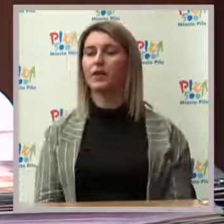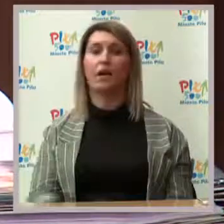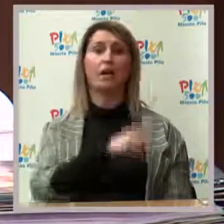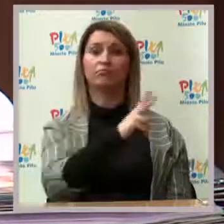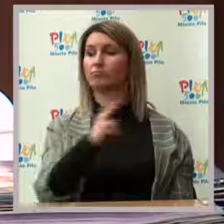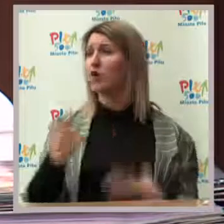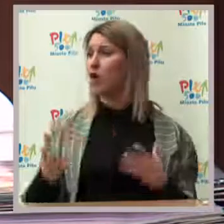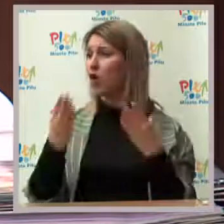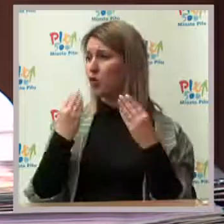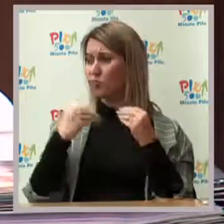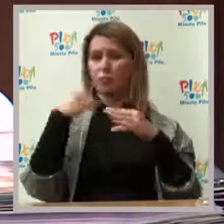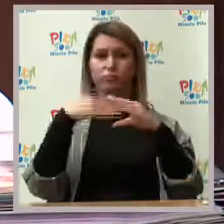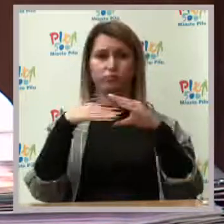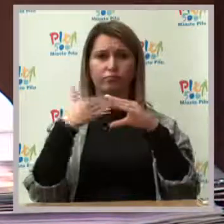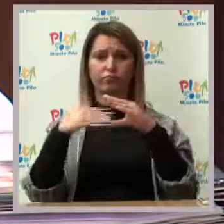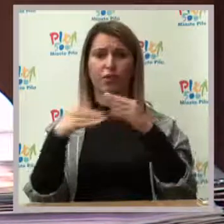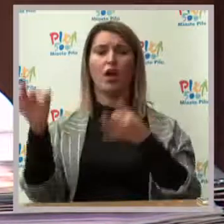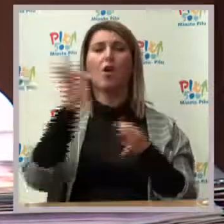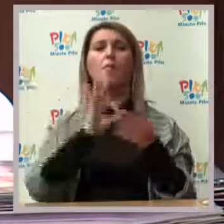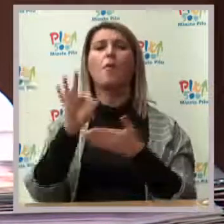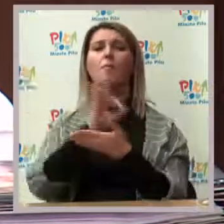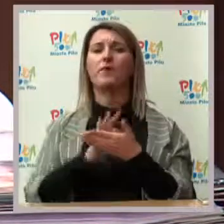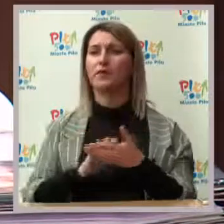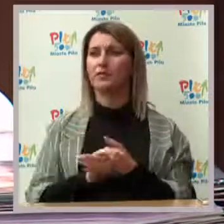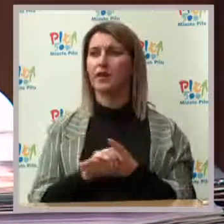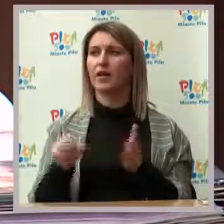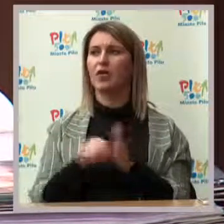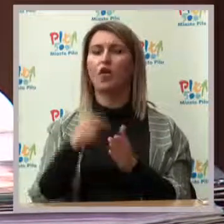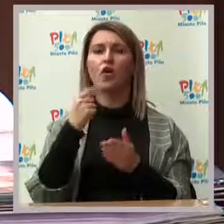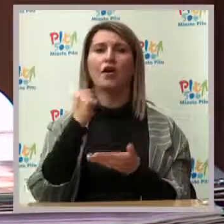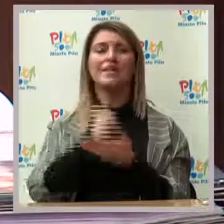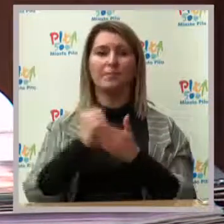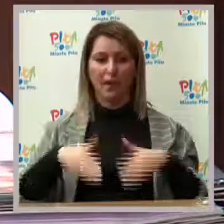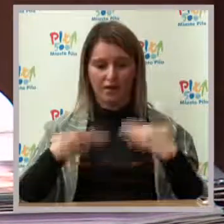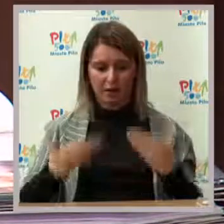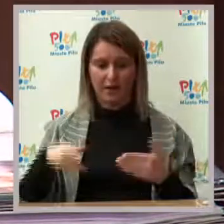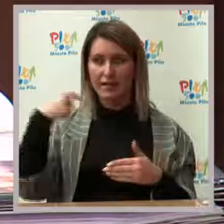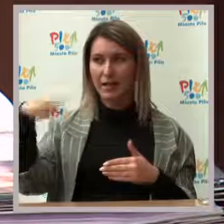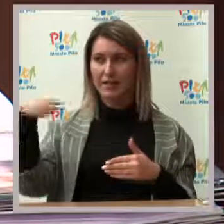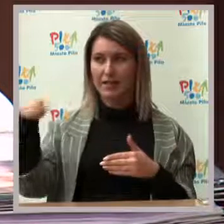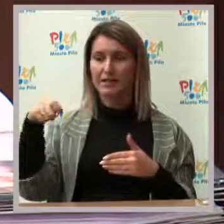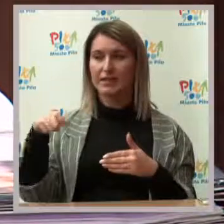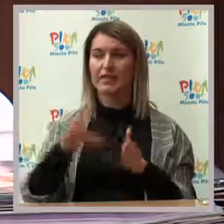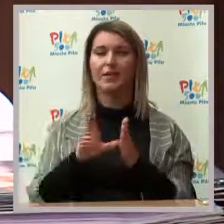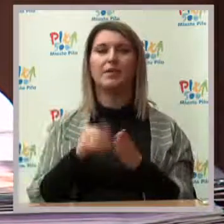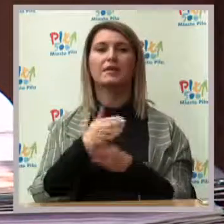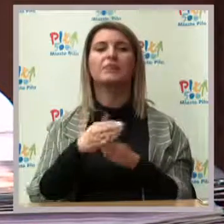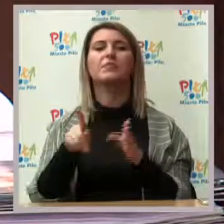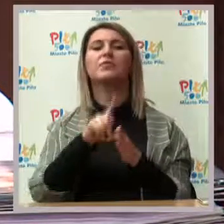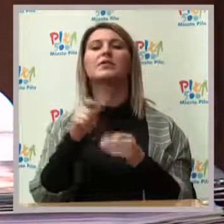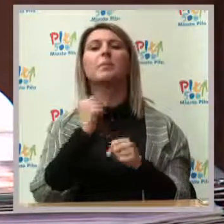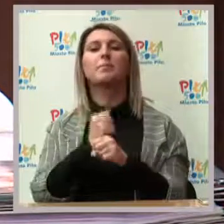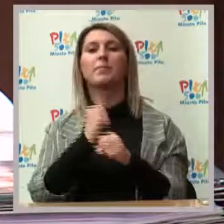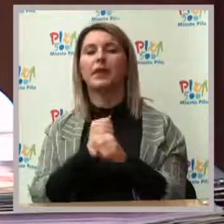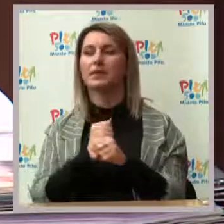Otrzymaliście Państwo pocztą elektroniczną autopoprawkę do sprawozdania prezydenta miasta Piły z prac prezydenta miasta